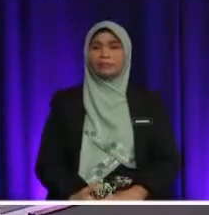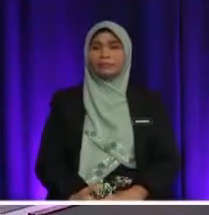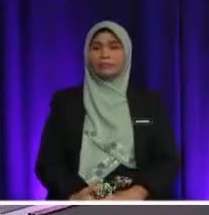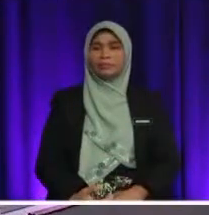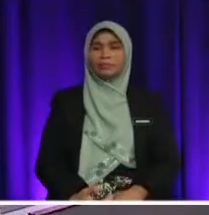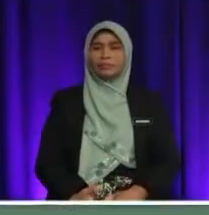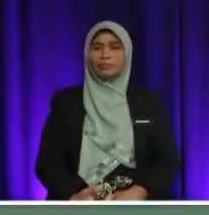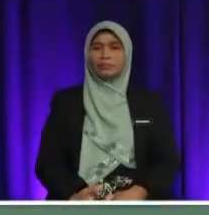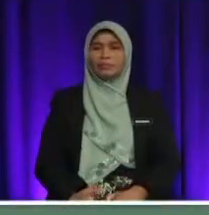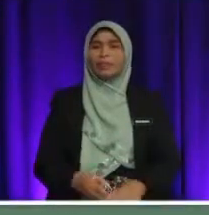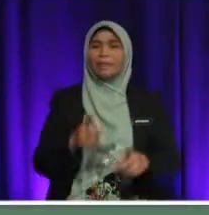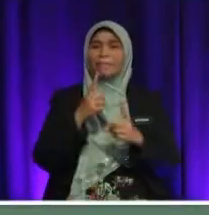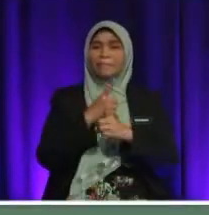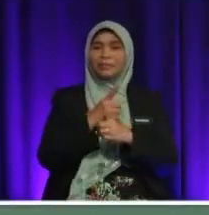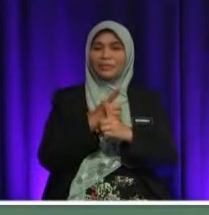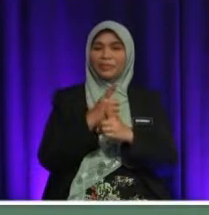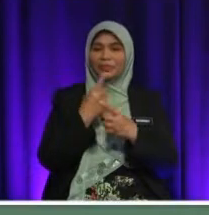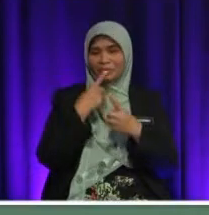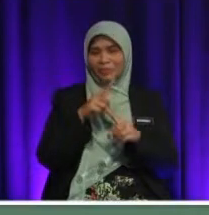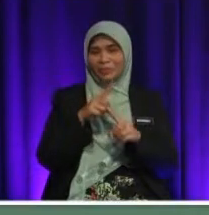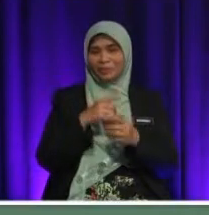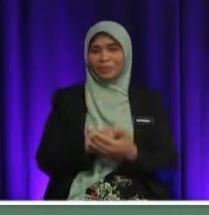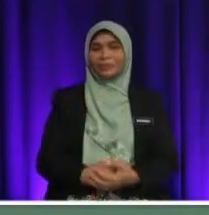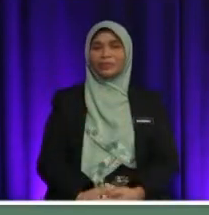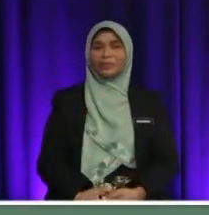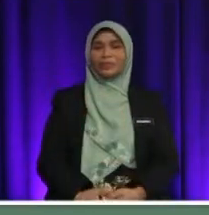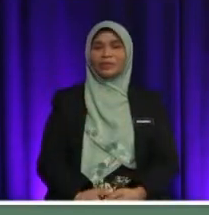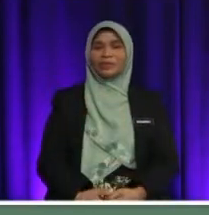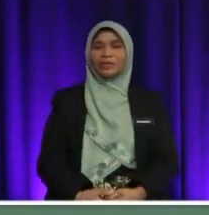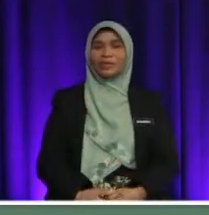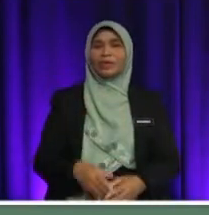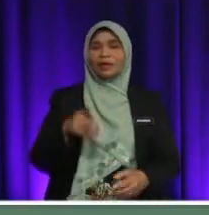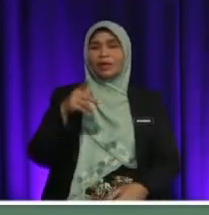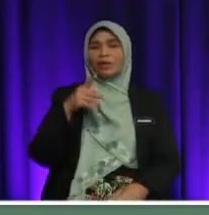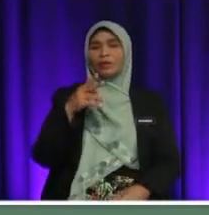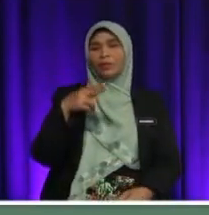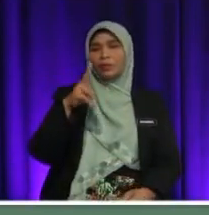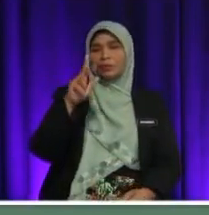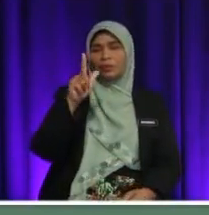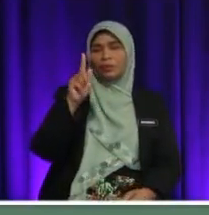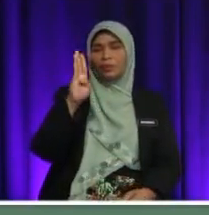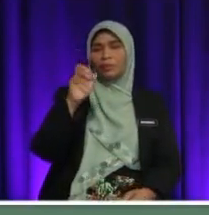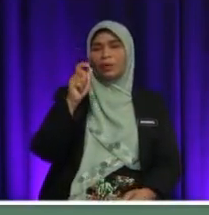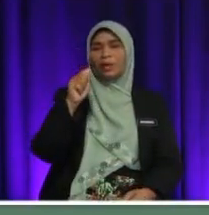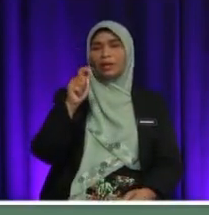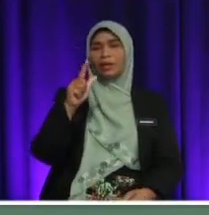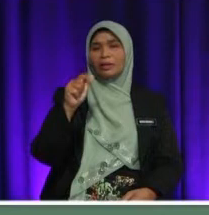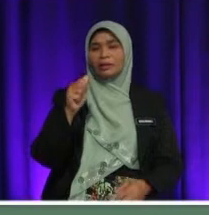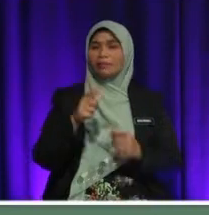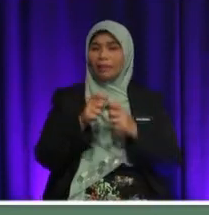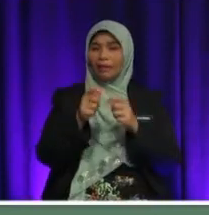nah iya betul janji pola fikirnya hulubalang Raja nugget taat kepada